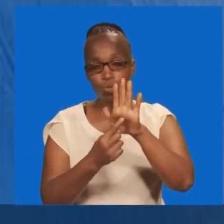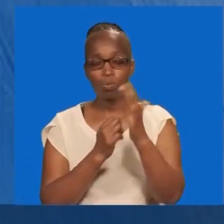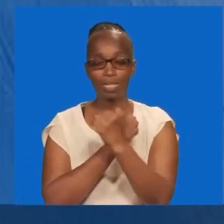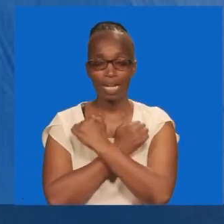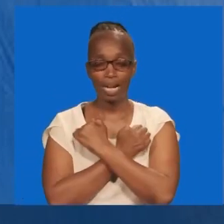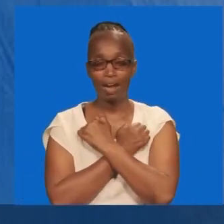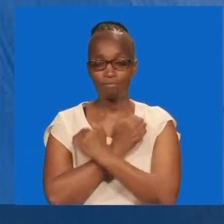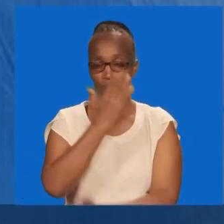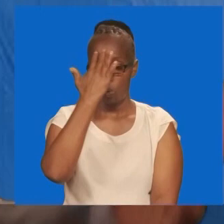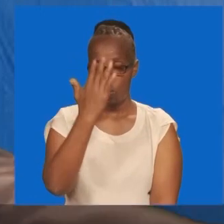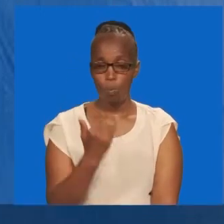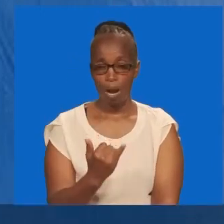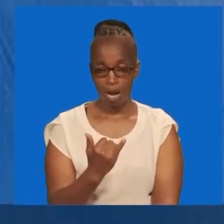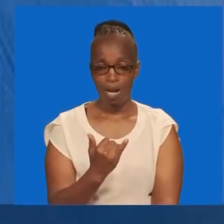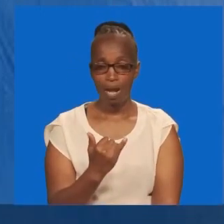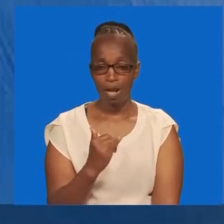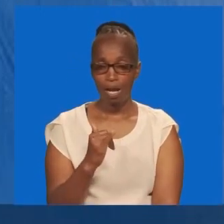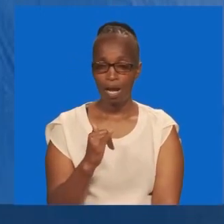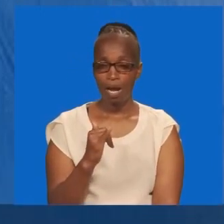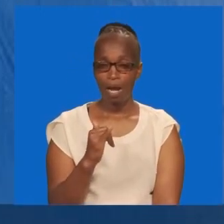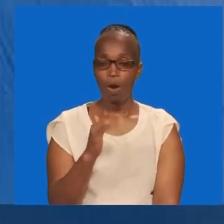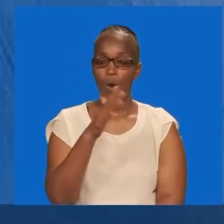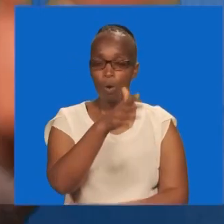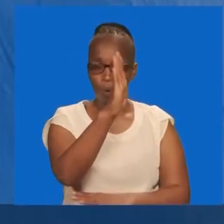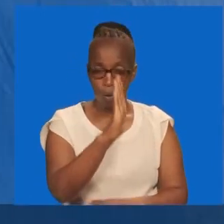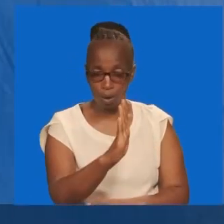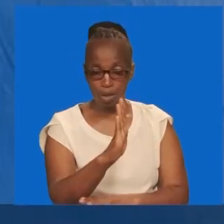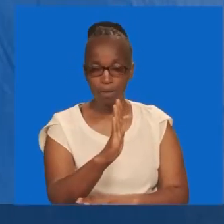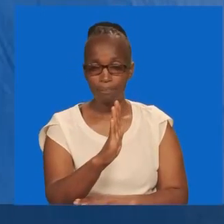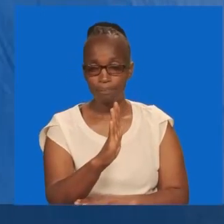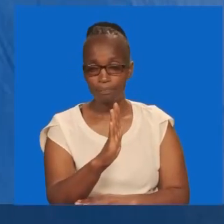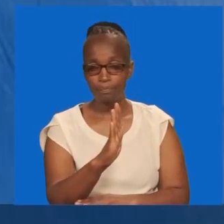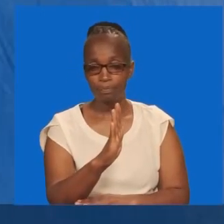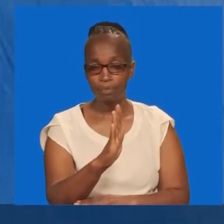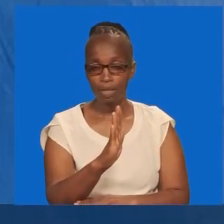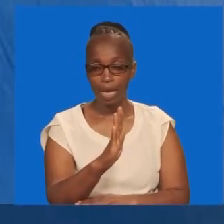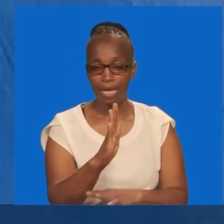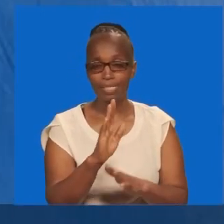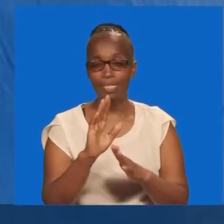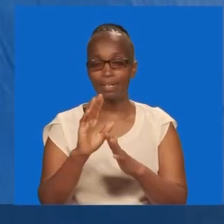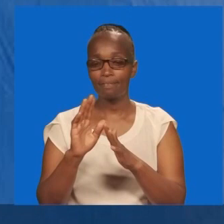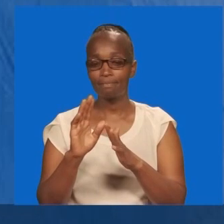lazima nionyeshe upendo. Maana mwanzilishi wa upendo ni Baba wetu.